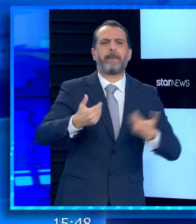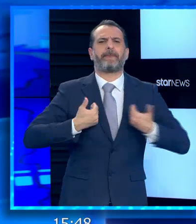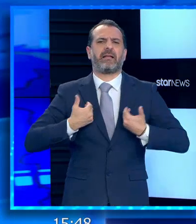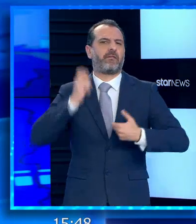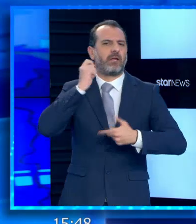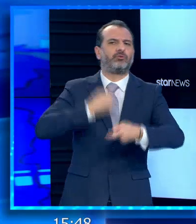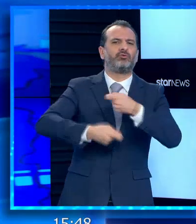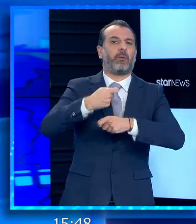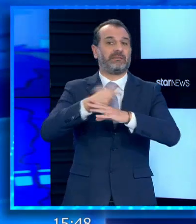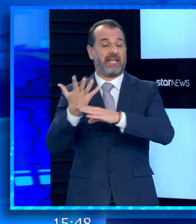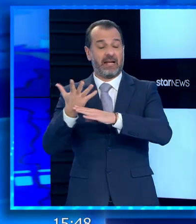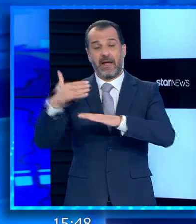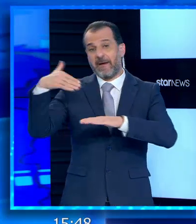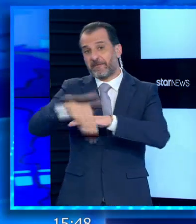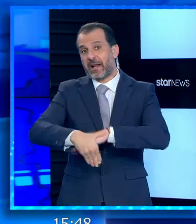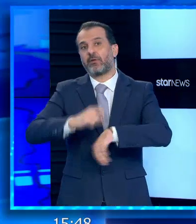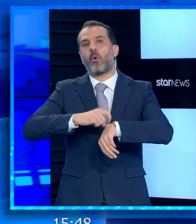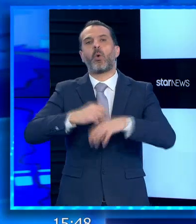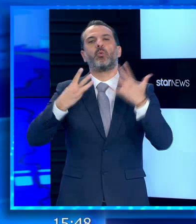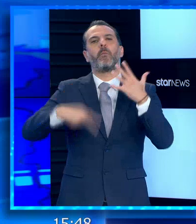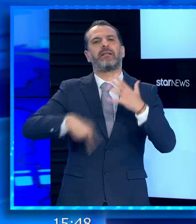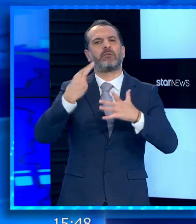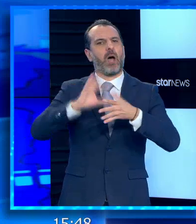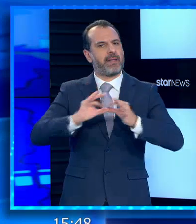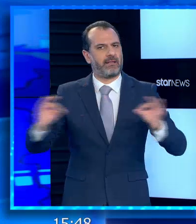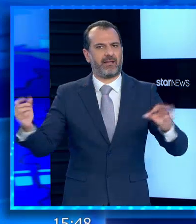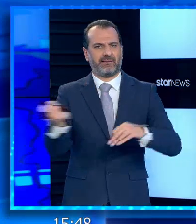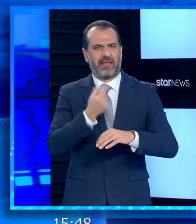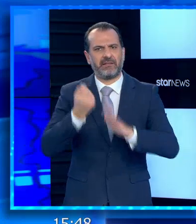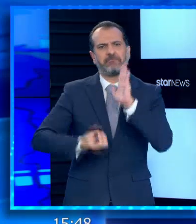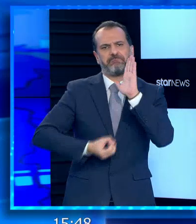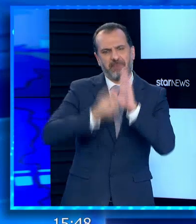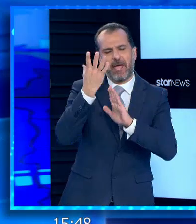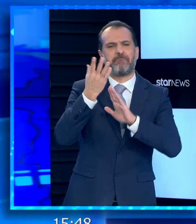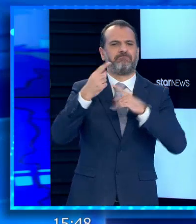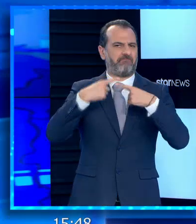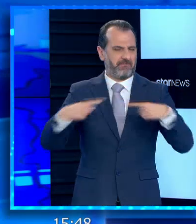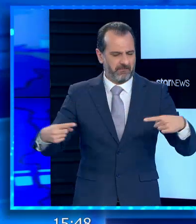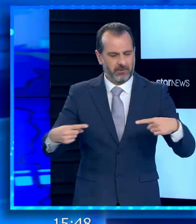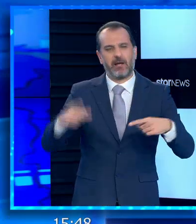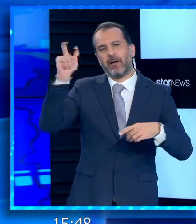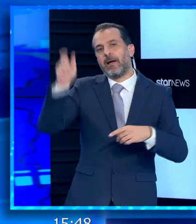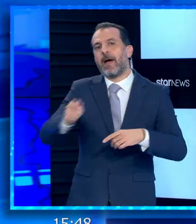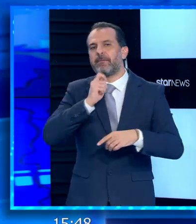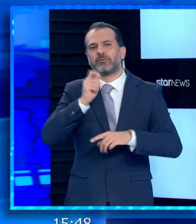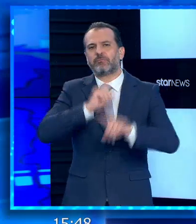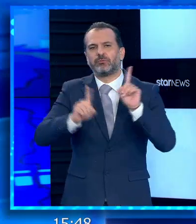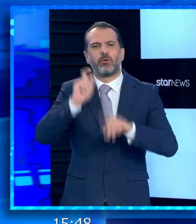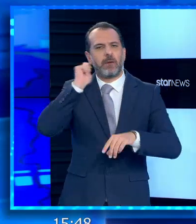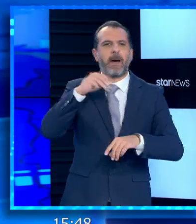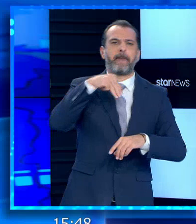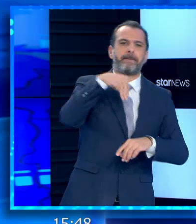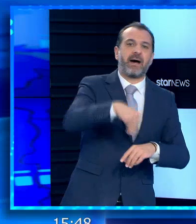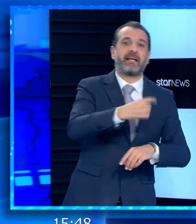εκπομπή Shopping Star. Δείτε όλες τις εξελίξεις της ημέρας με αναλυτικά ρεπορτάζ στο κεντρικό δελτίο στις 8 παρατέταρτο με τη Μάρα